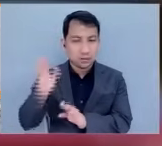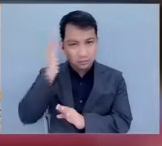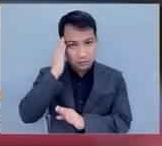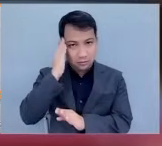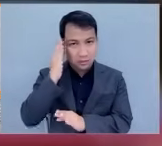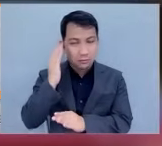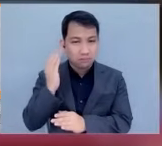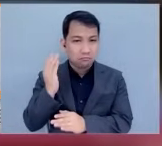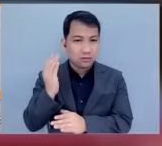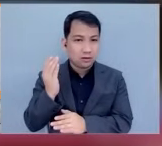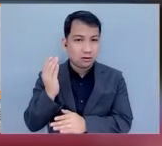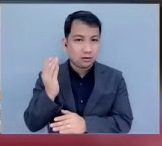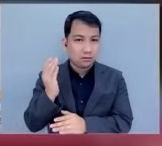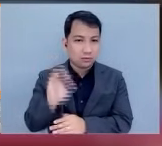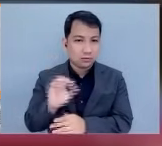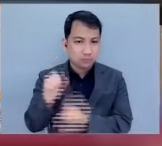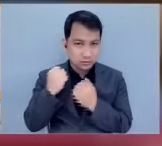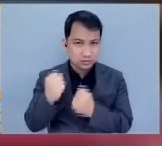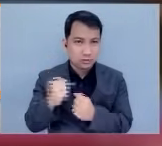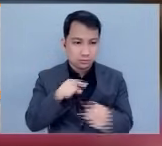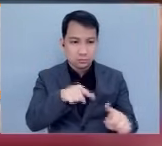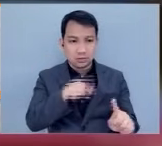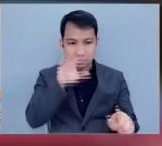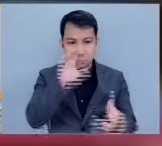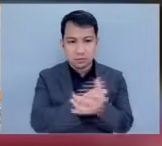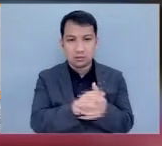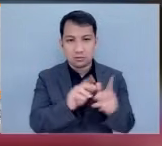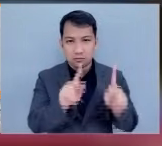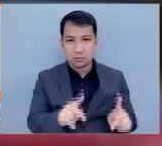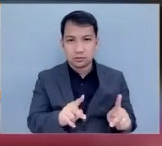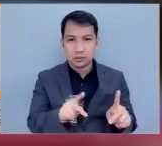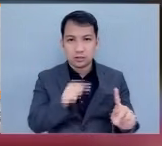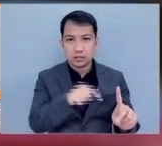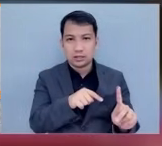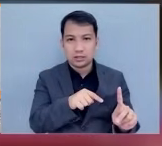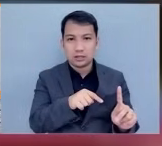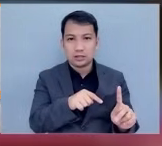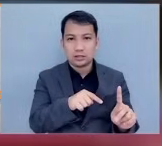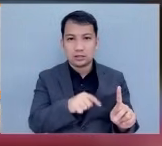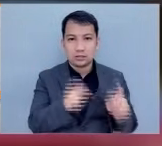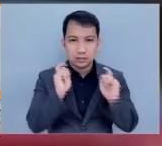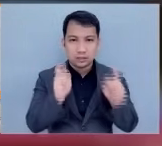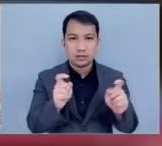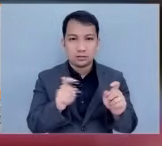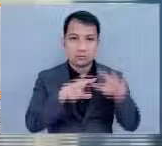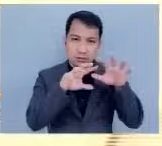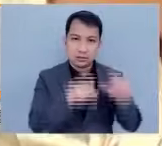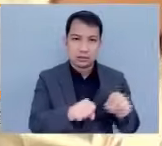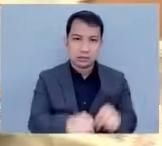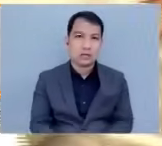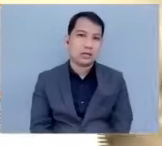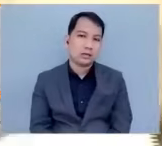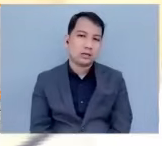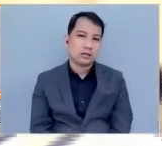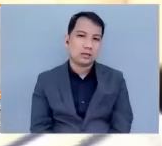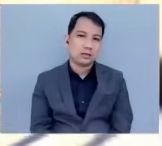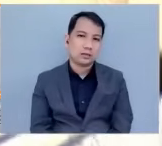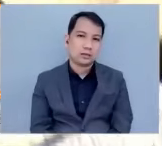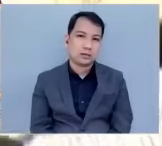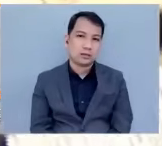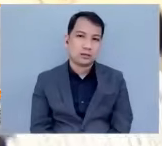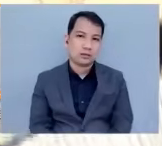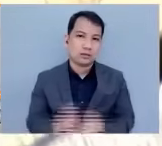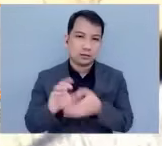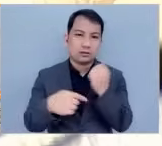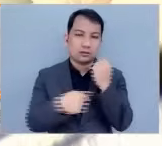knowledge at strongly believe ka na itong mga ito yung suspects, immediately inarrest mo. Si Zamboanga Sibugay Representative